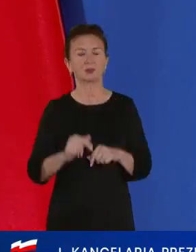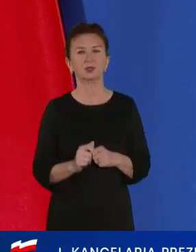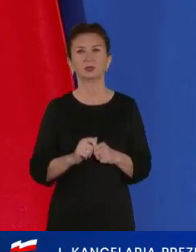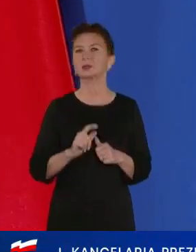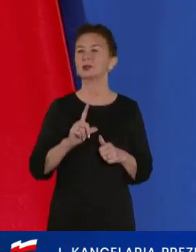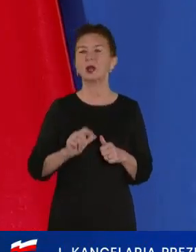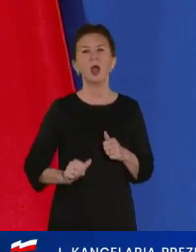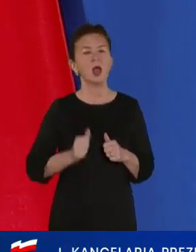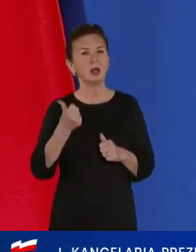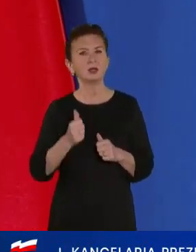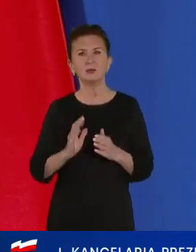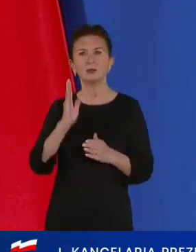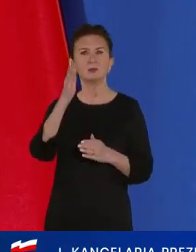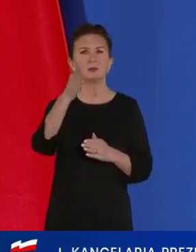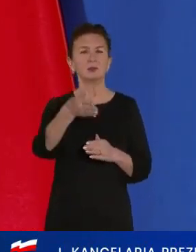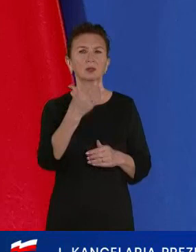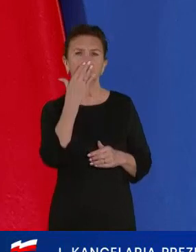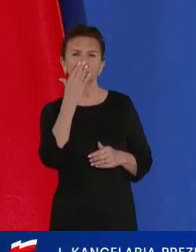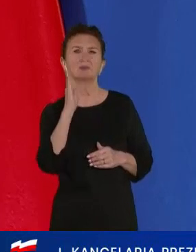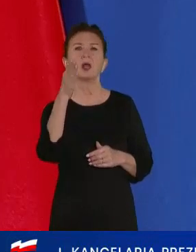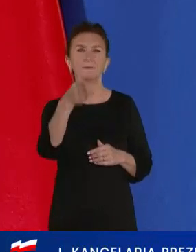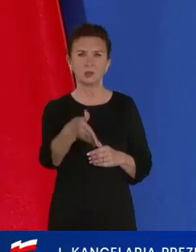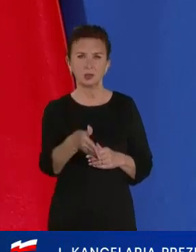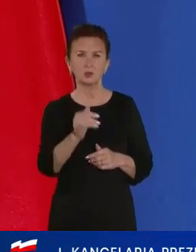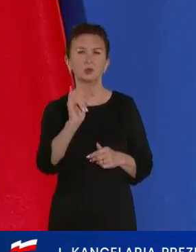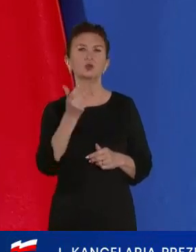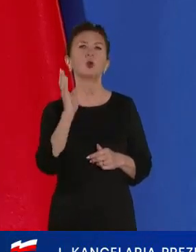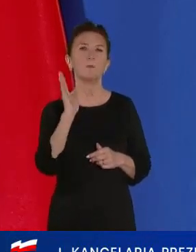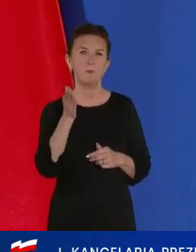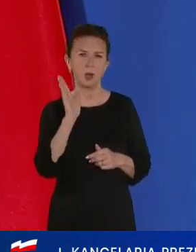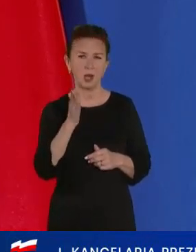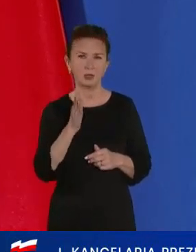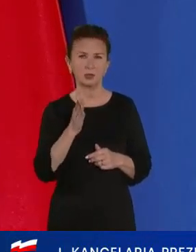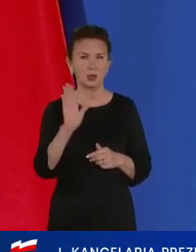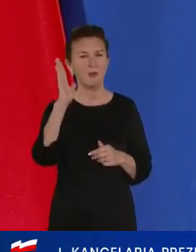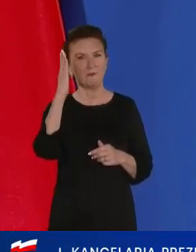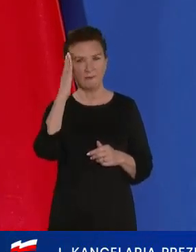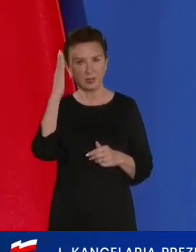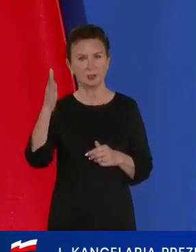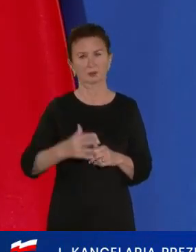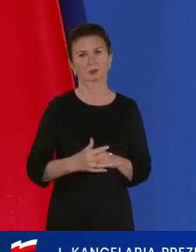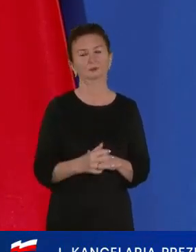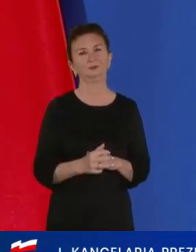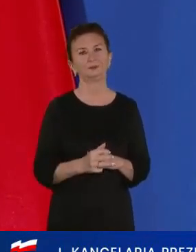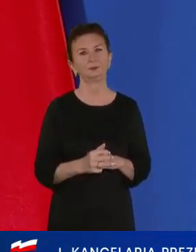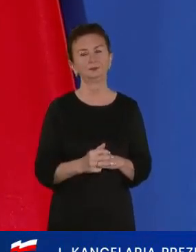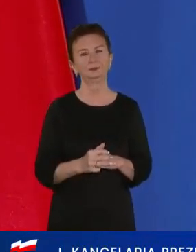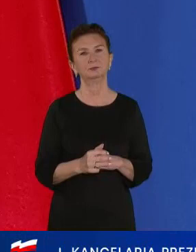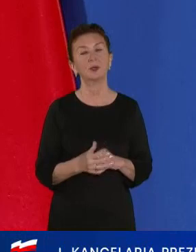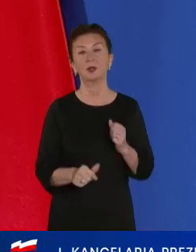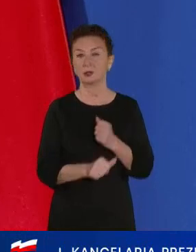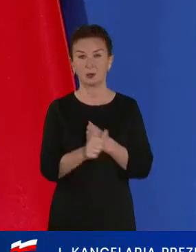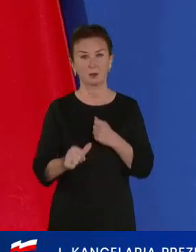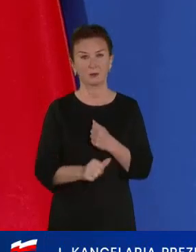perspektywę, chodzi o to właśnie, żeby plany były przewidywalne, komunikowane i przejrzyste.